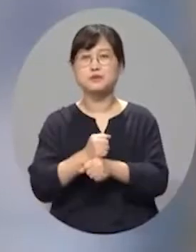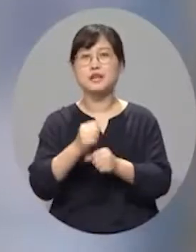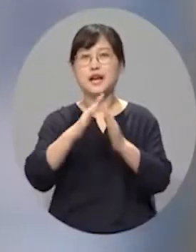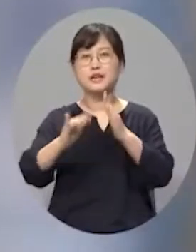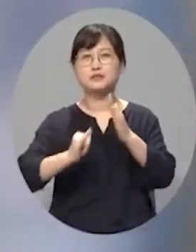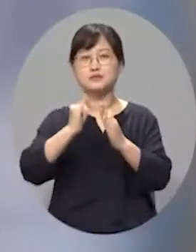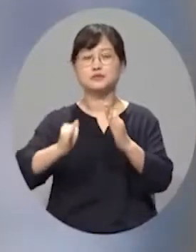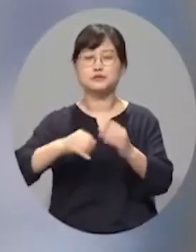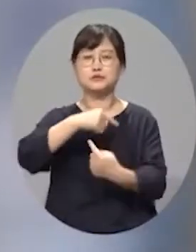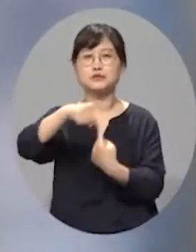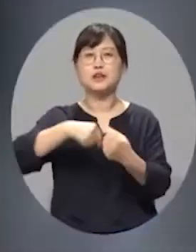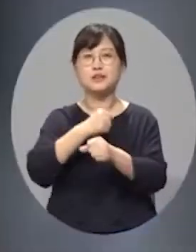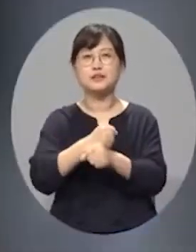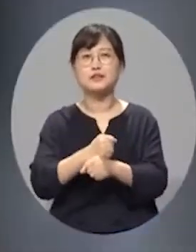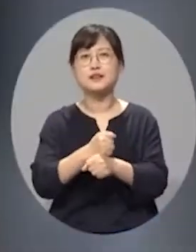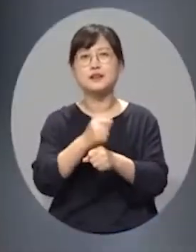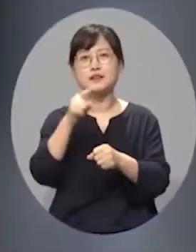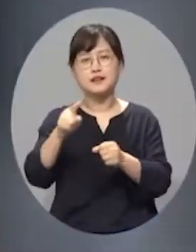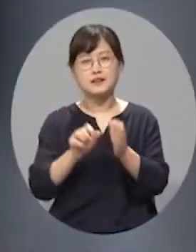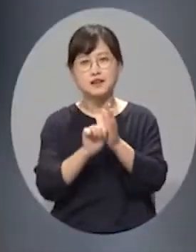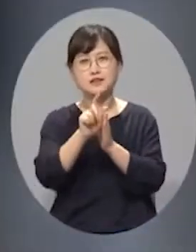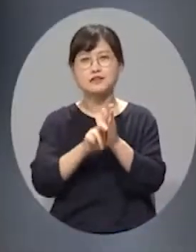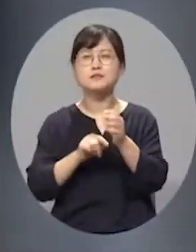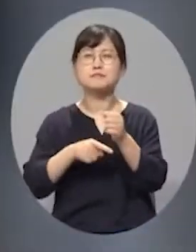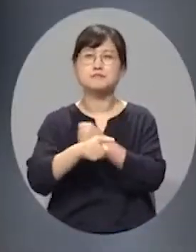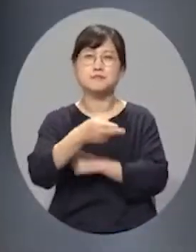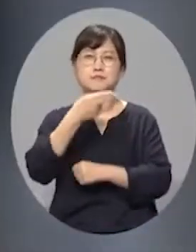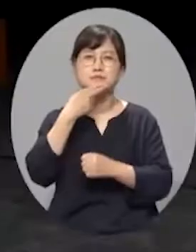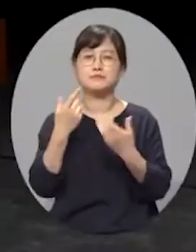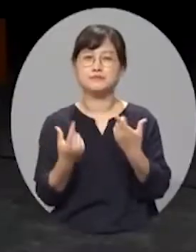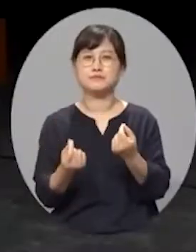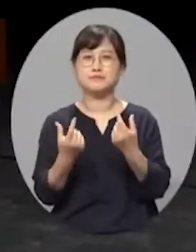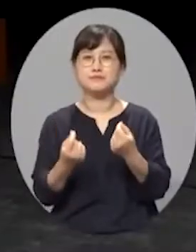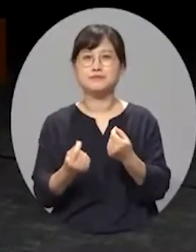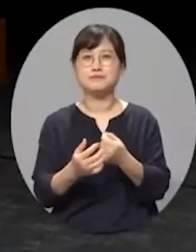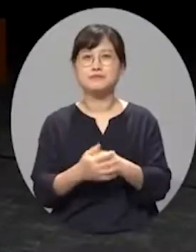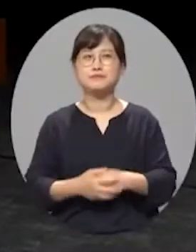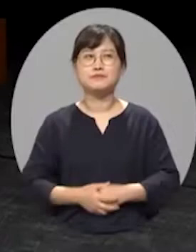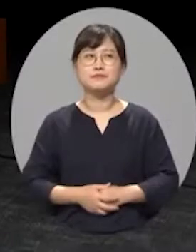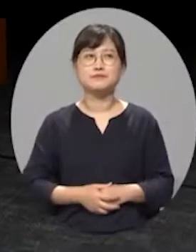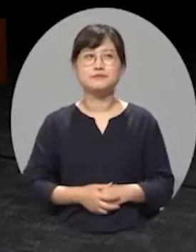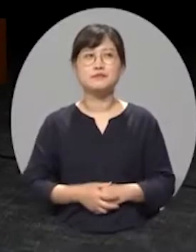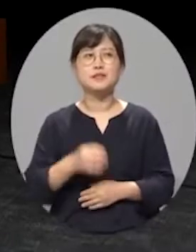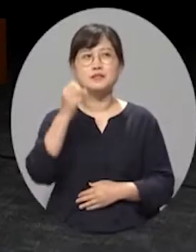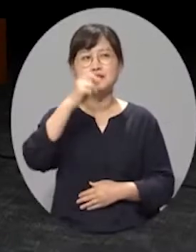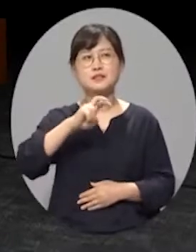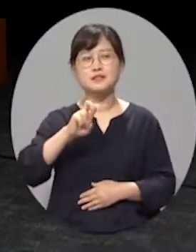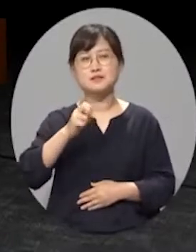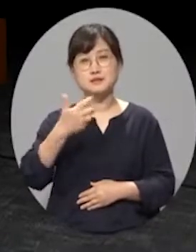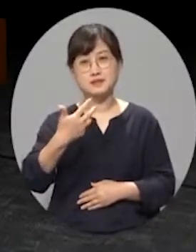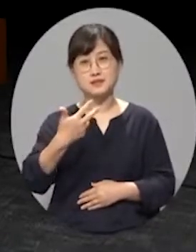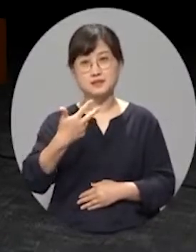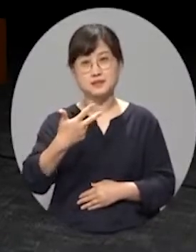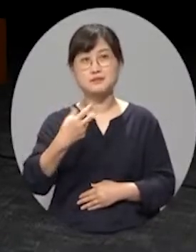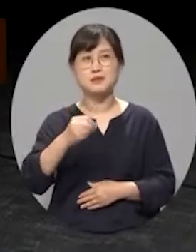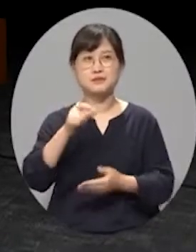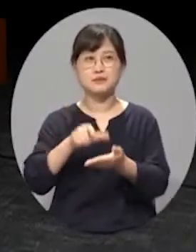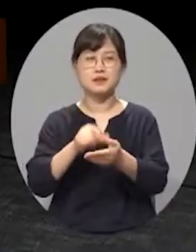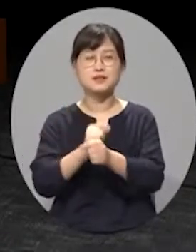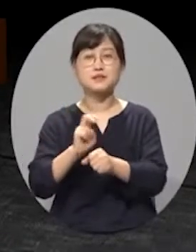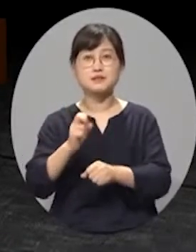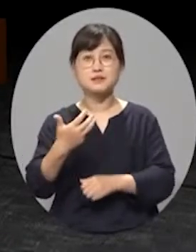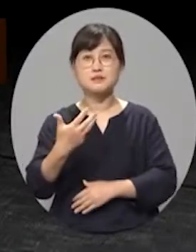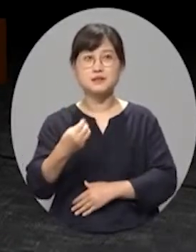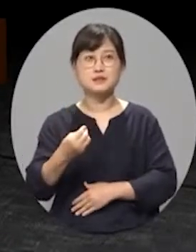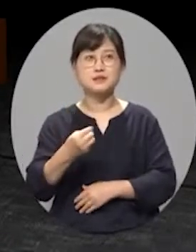회사였는데 사실상 경쟁 입찰의 의미는 없었습니다. 7만 원짜리 쓰세요. 주문한테 26만 4천